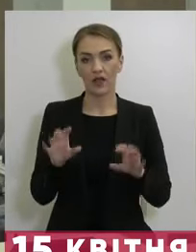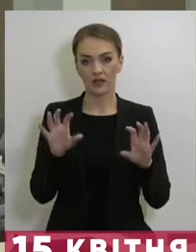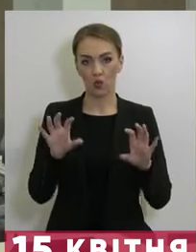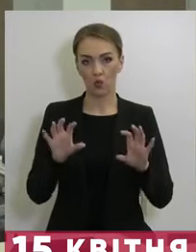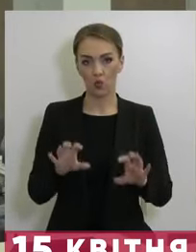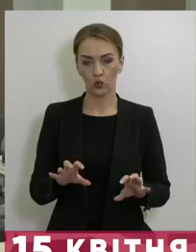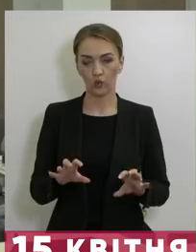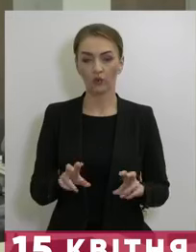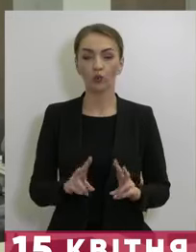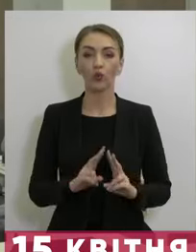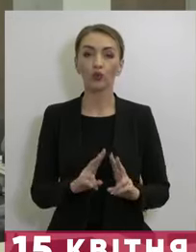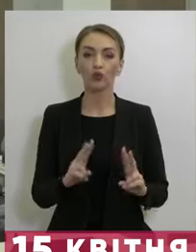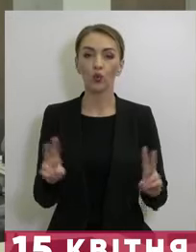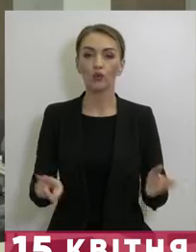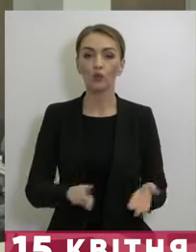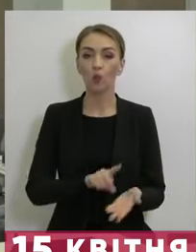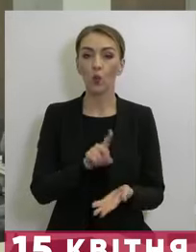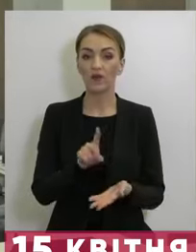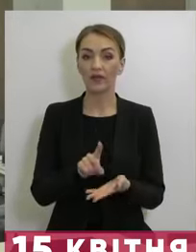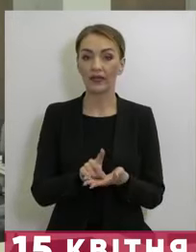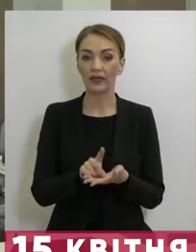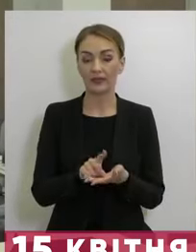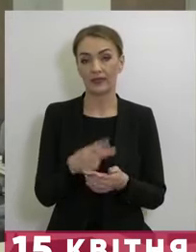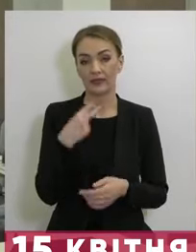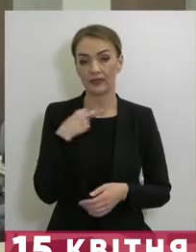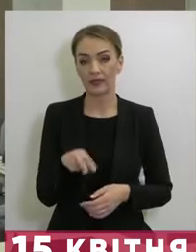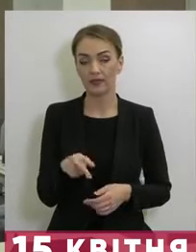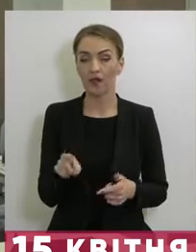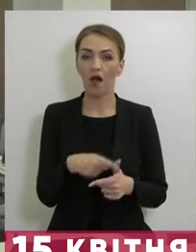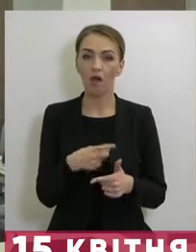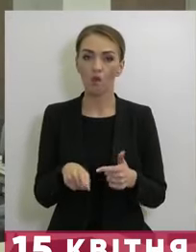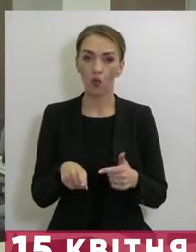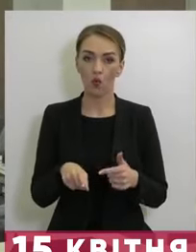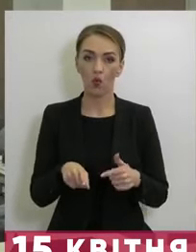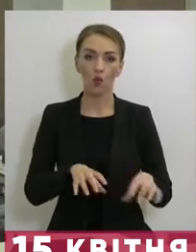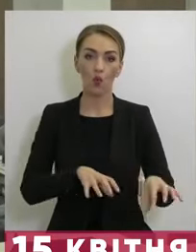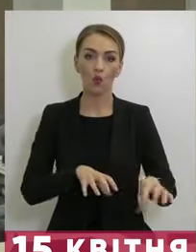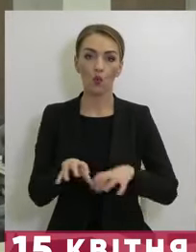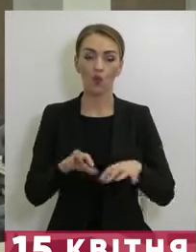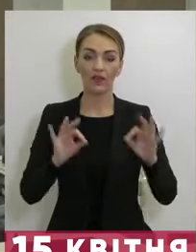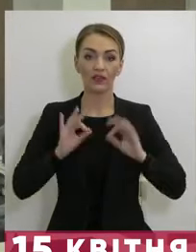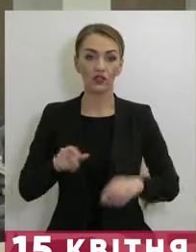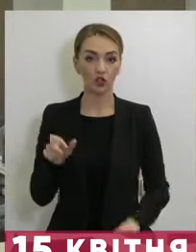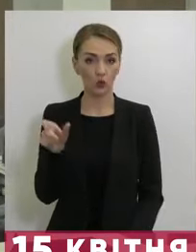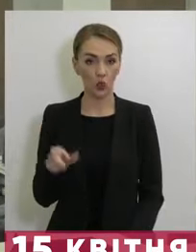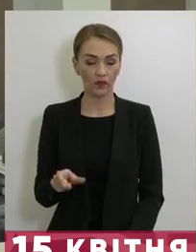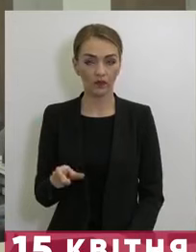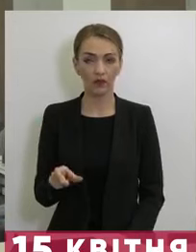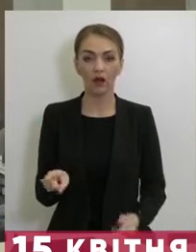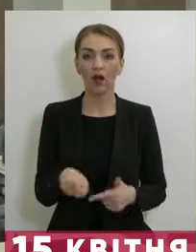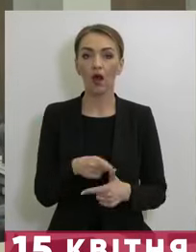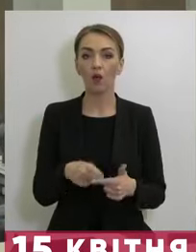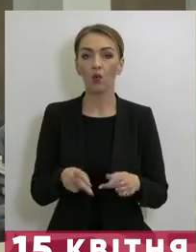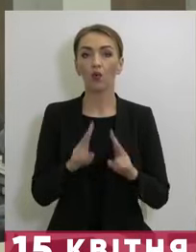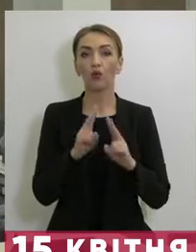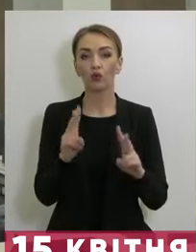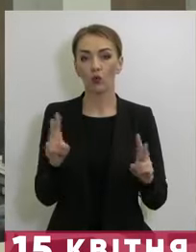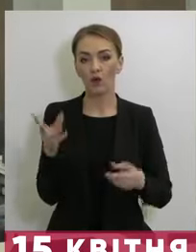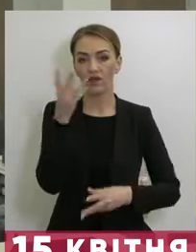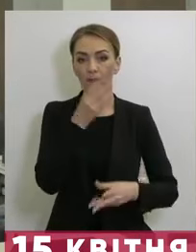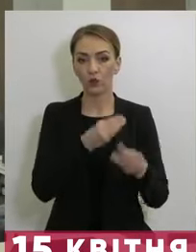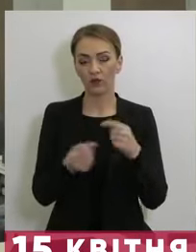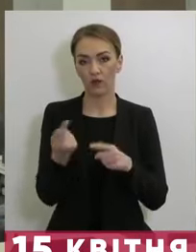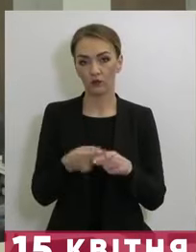законом. Хтось повинен сісти, або корумпований чиновник, або хто фабрикував